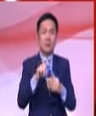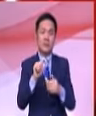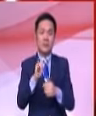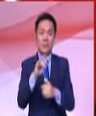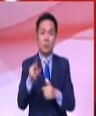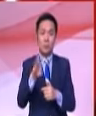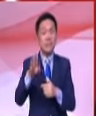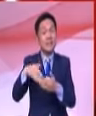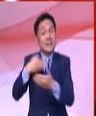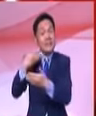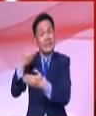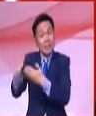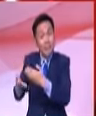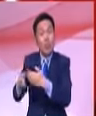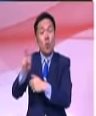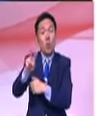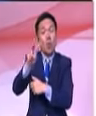April ini.